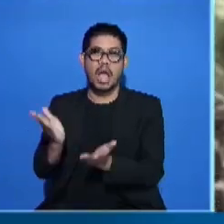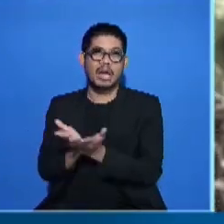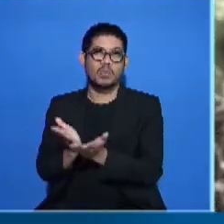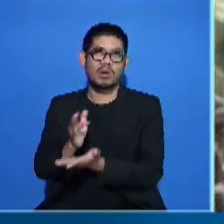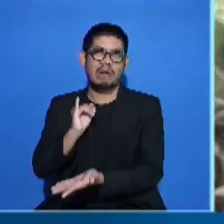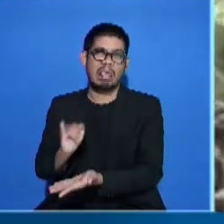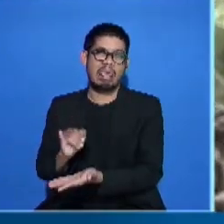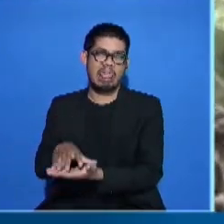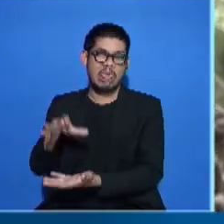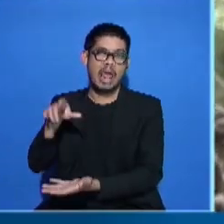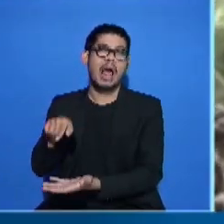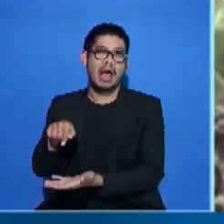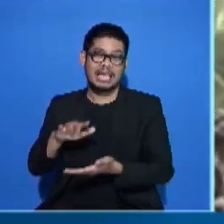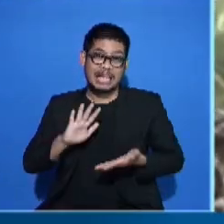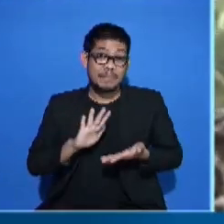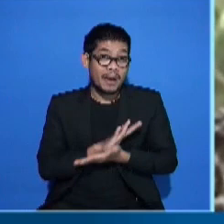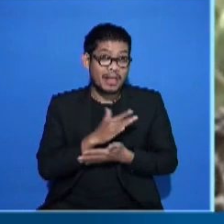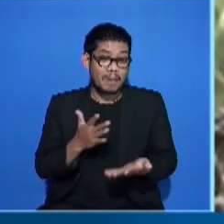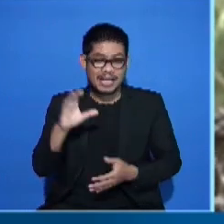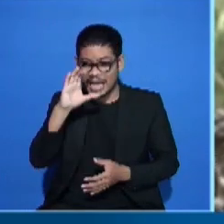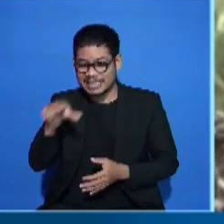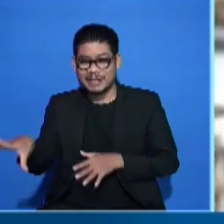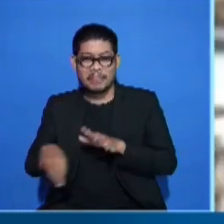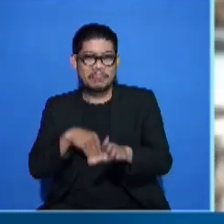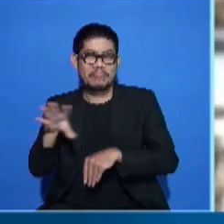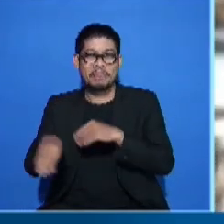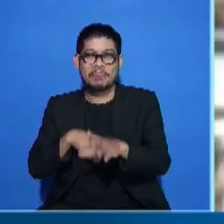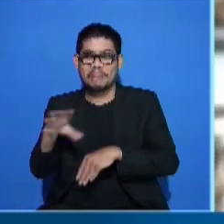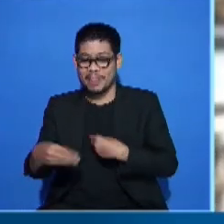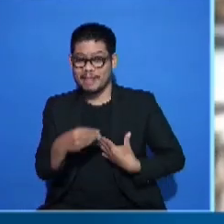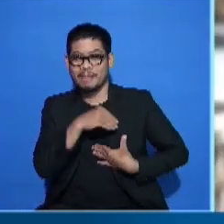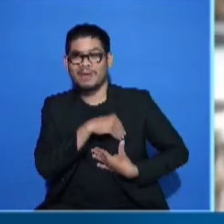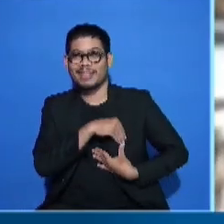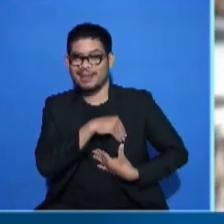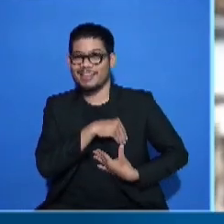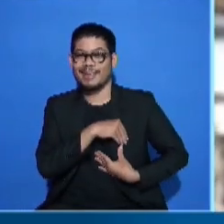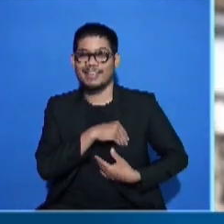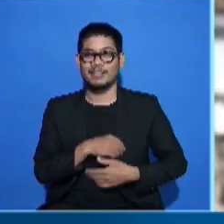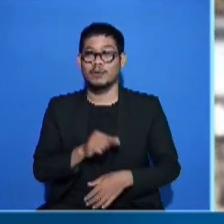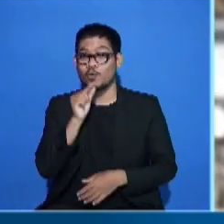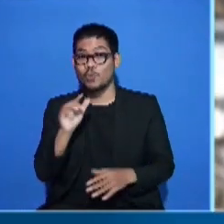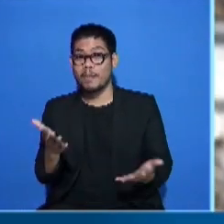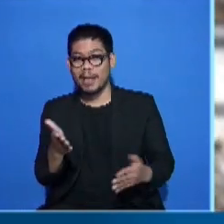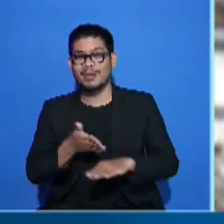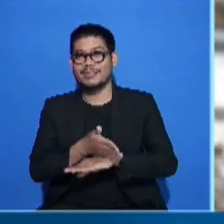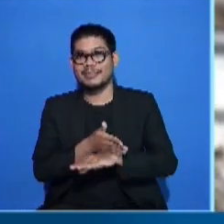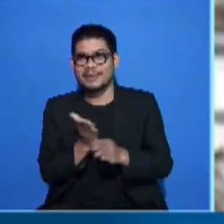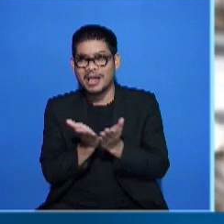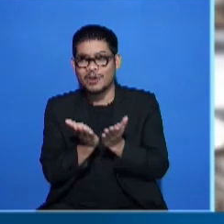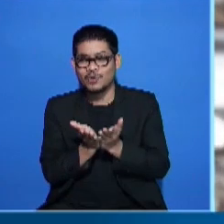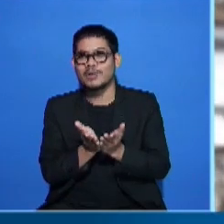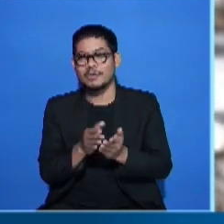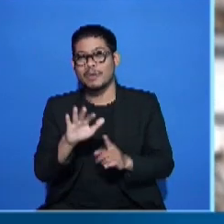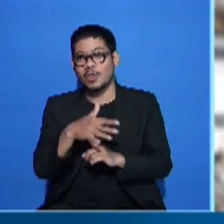menjadikan peluang bagi perajin kayu yang dapat dimanfaatkan Heri Susanto salah seorang perajin kayu warga Kasihan Bantul mampu